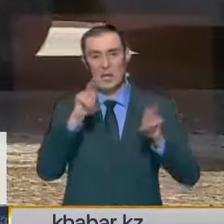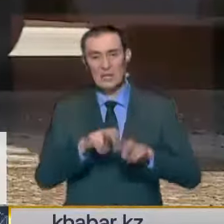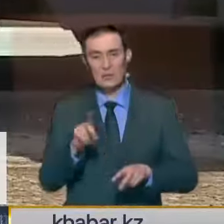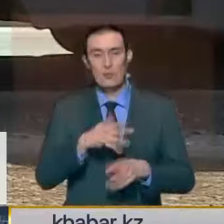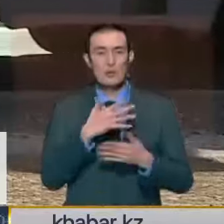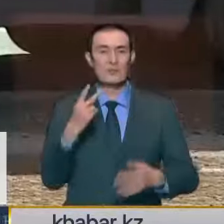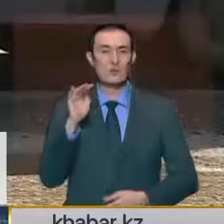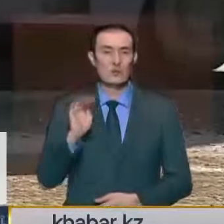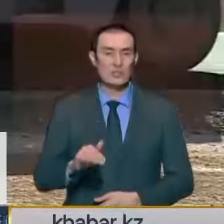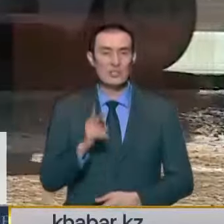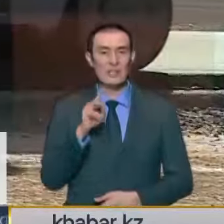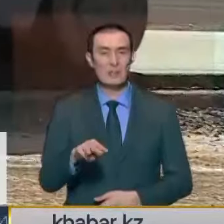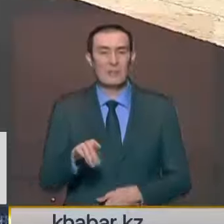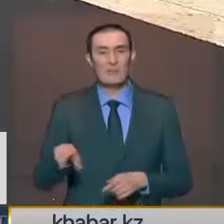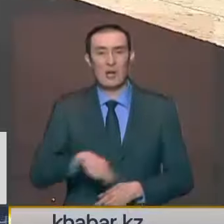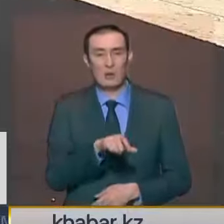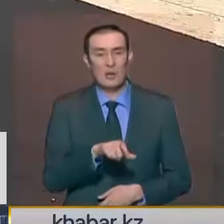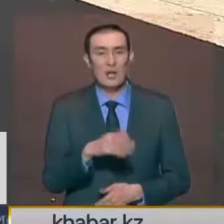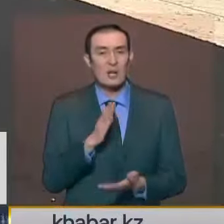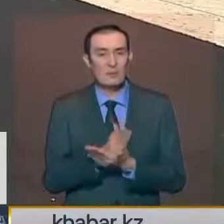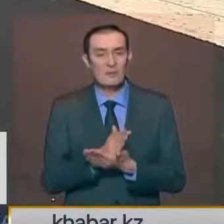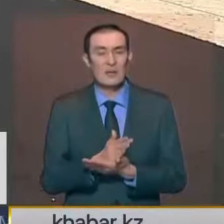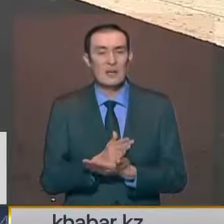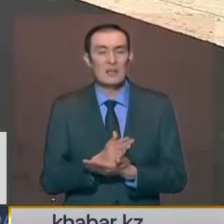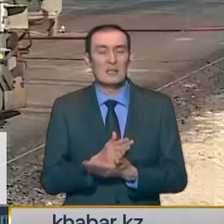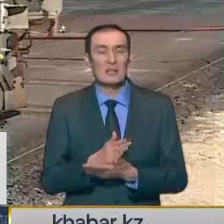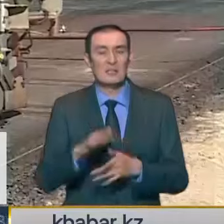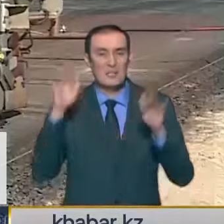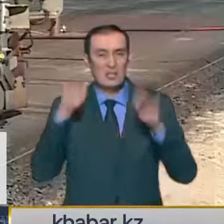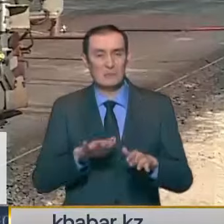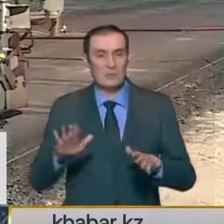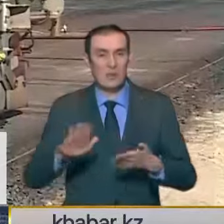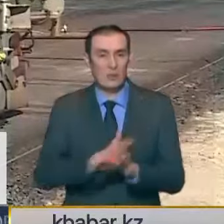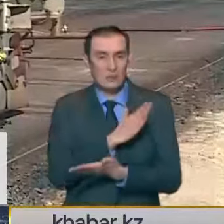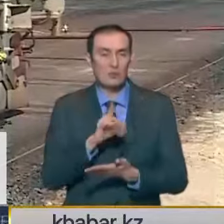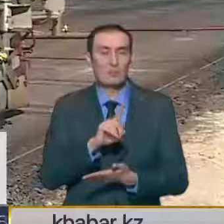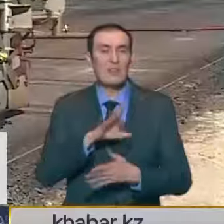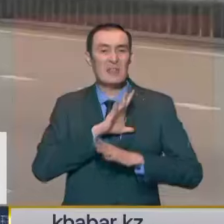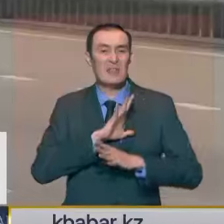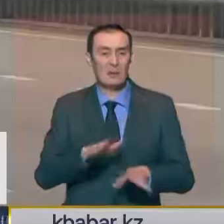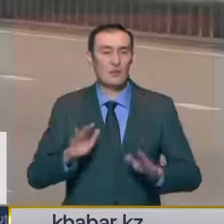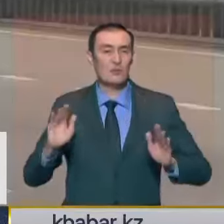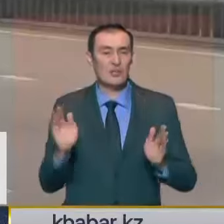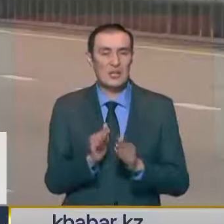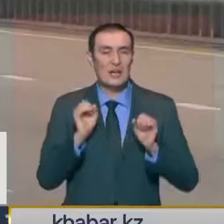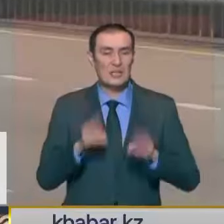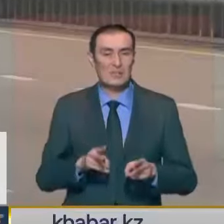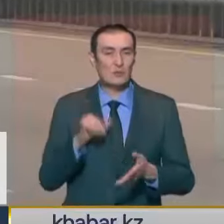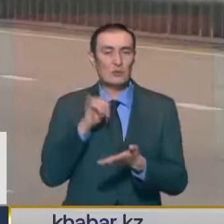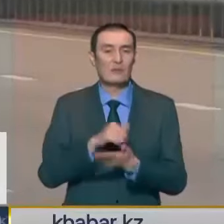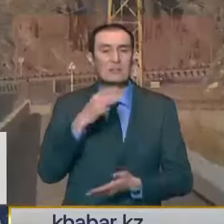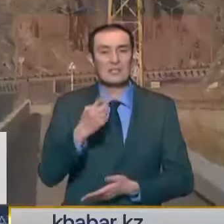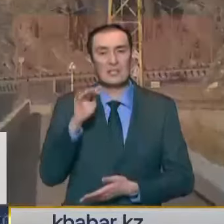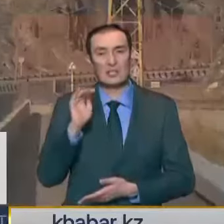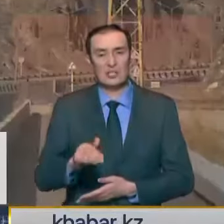выявили свыше 2000 км участков дорог подверженных снежным заносом для устранения проблем и низации рисков установлено